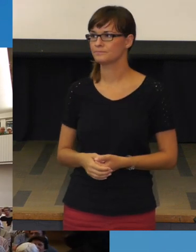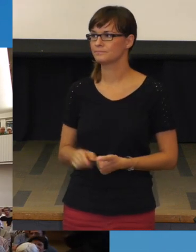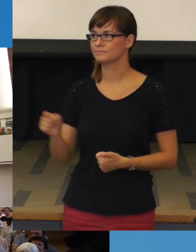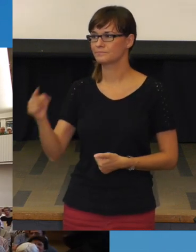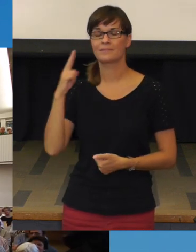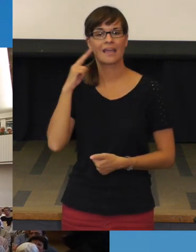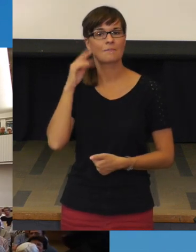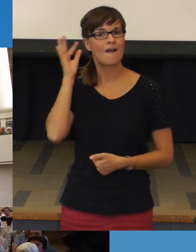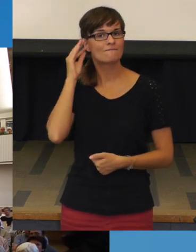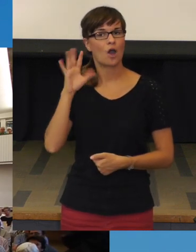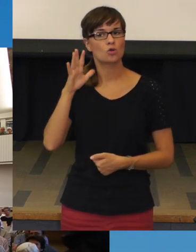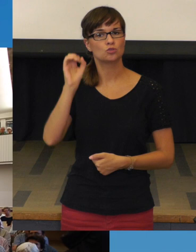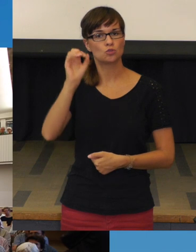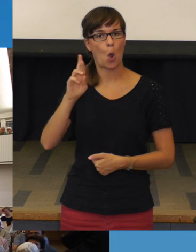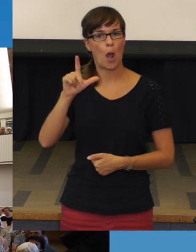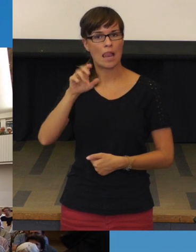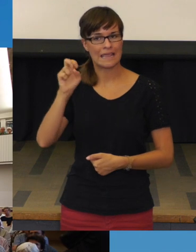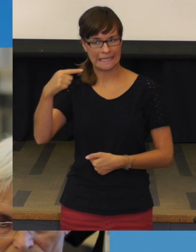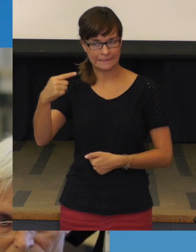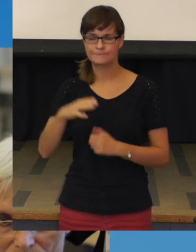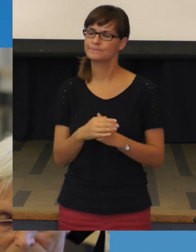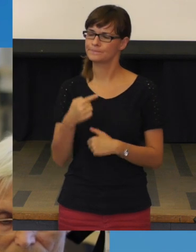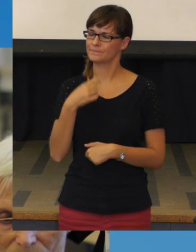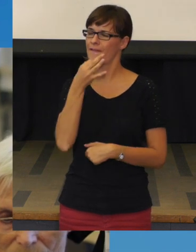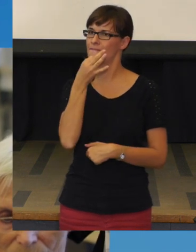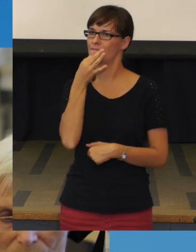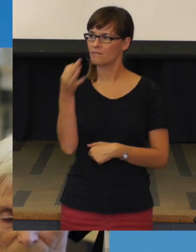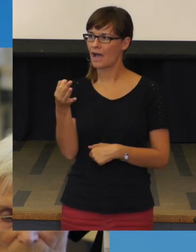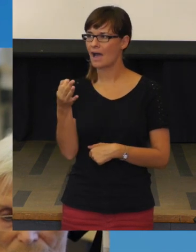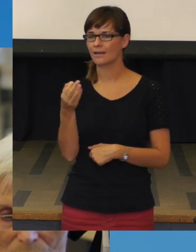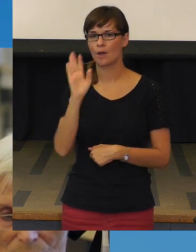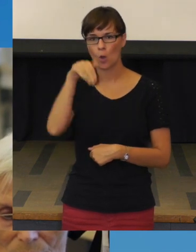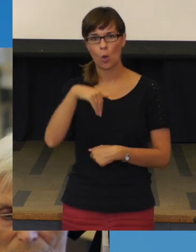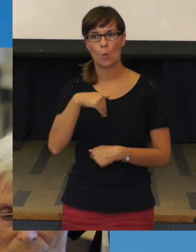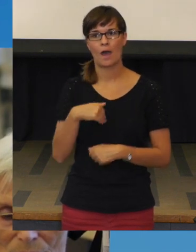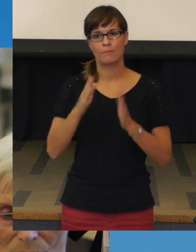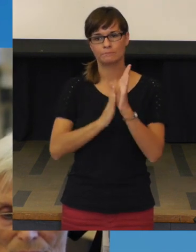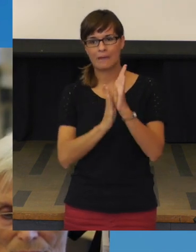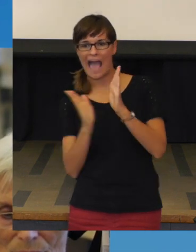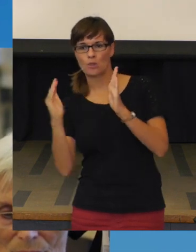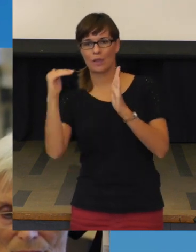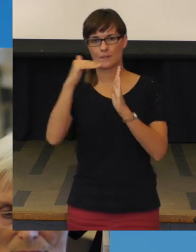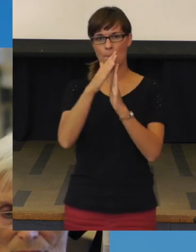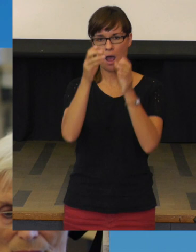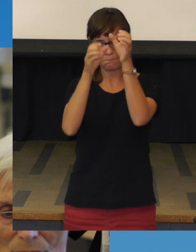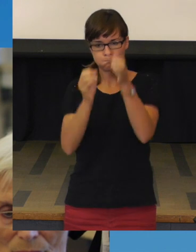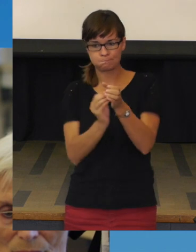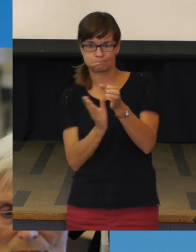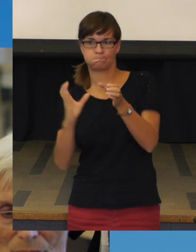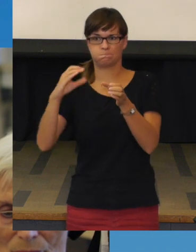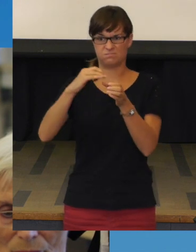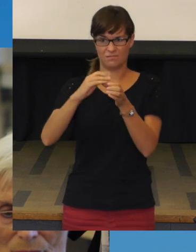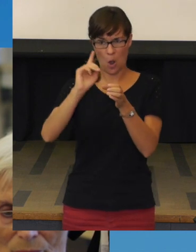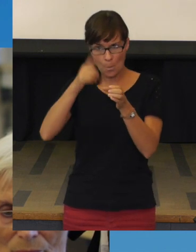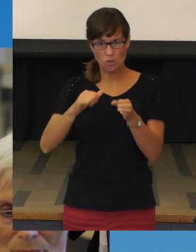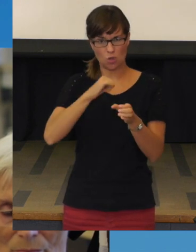Hannelore Schörling. Ich habe eine Frage und zwar zum Aneurysma. Muss man das operieren oder kann man auch so damit